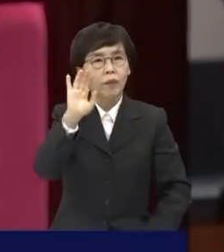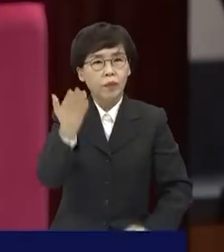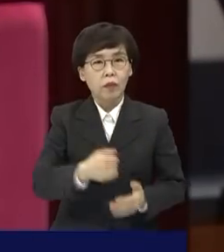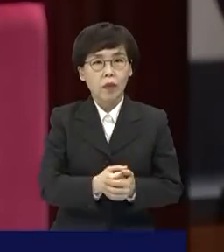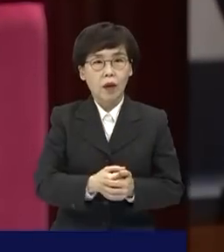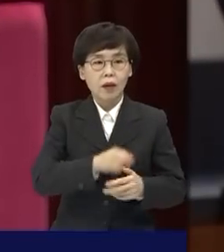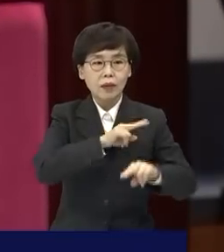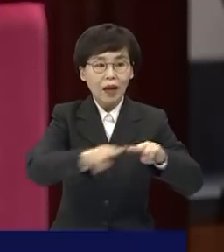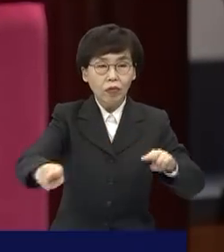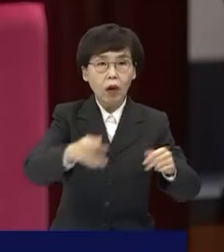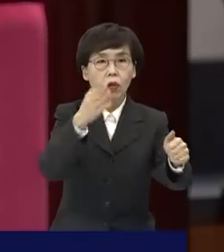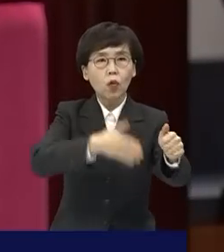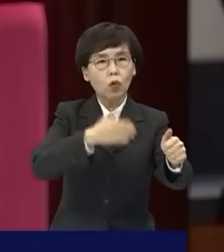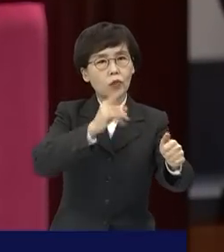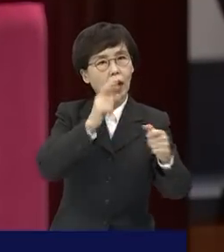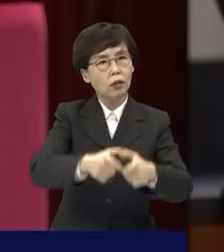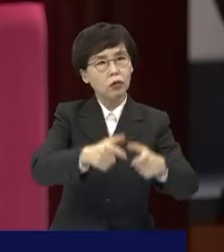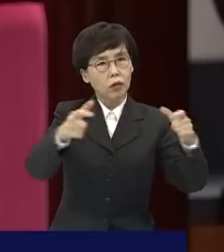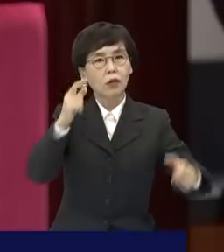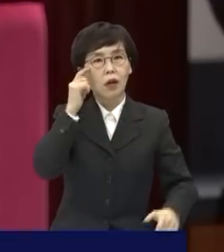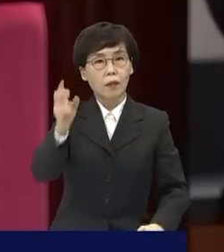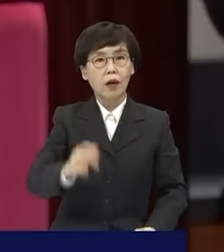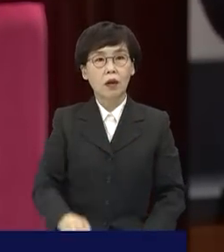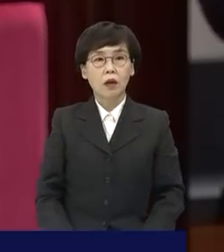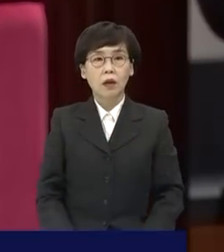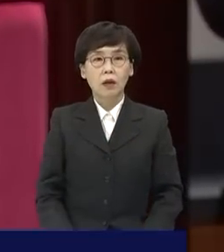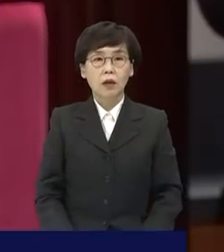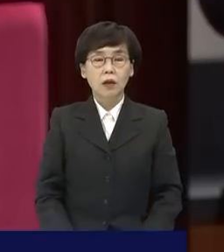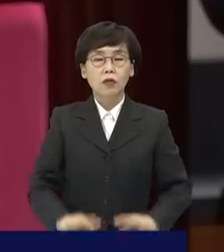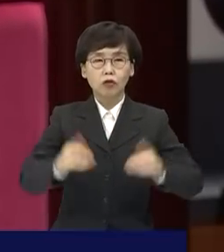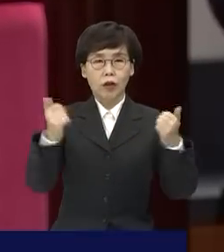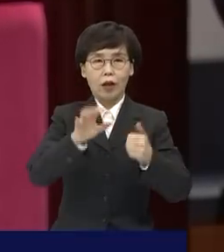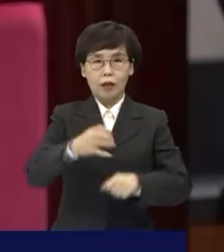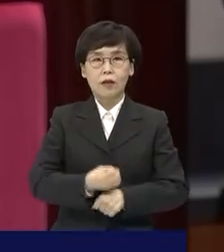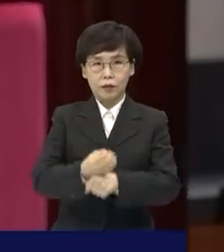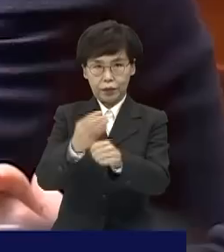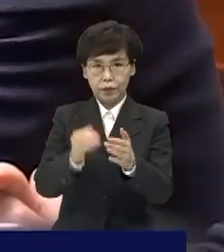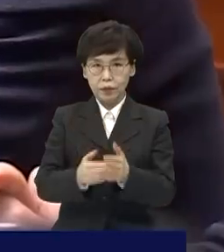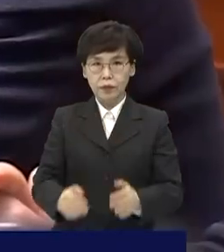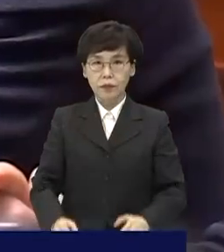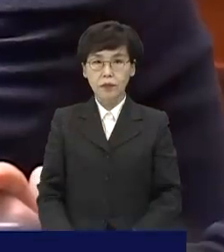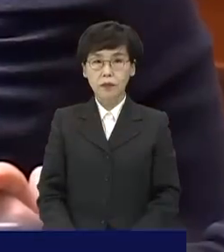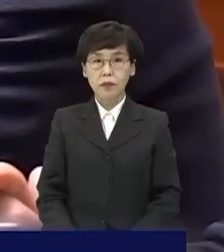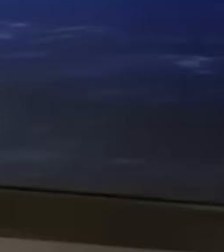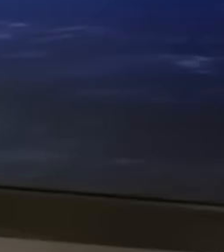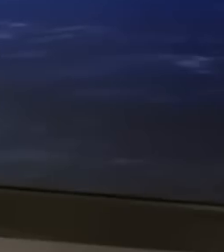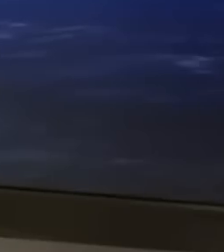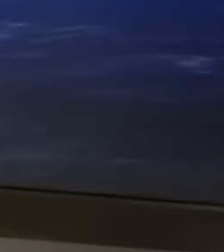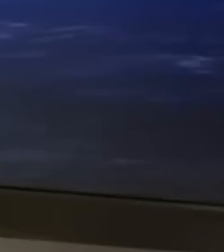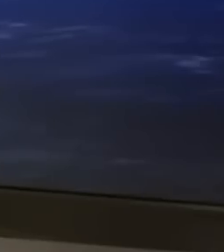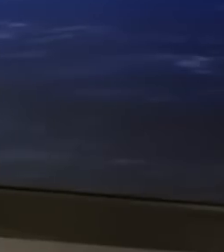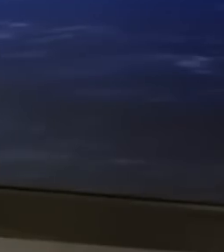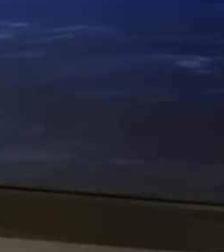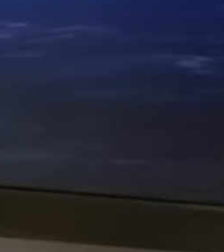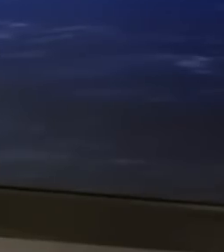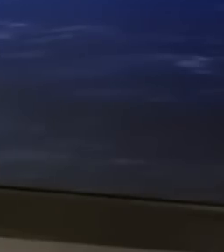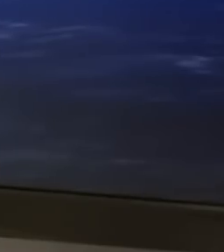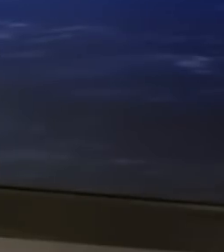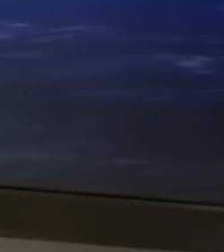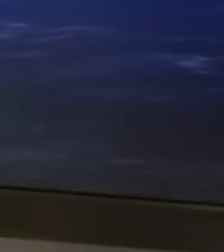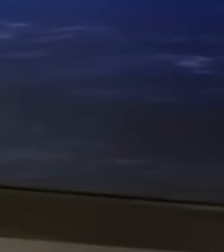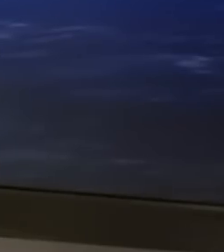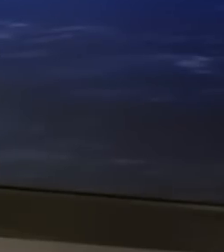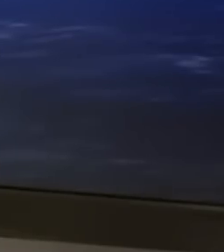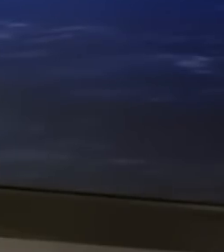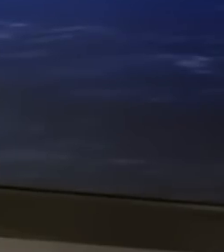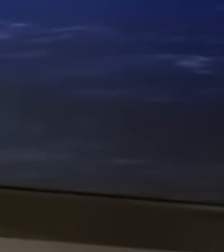요구 목소리도 더욱 거세질 걸로 보입니다. 지금까지 국회에서 전해드렸습니다. 안녕하십니까. 편사옥입니다. 더